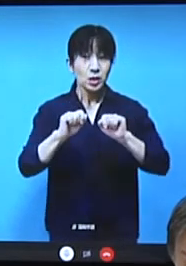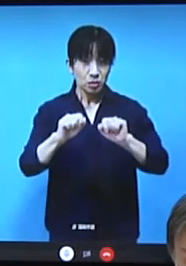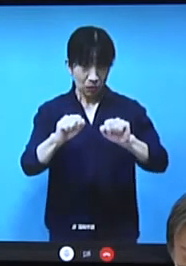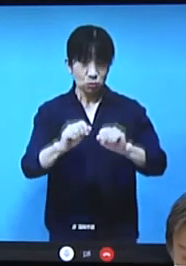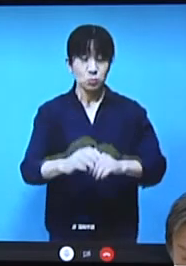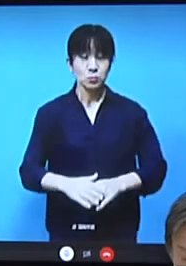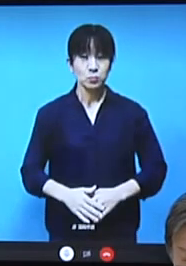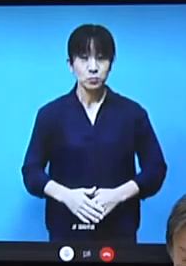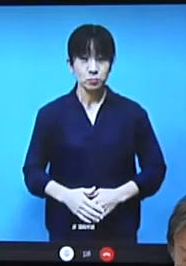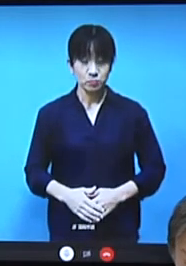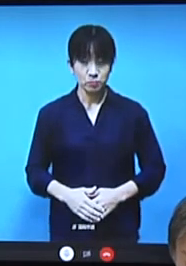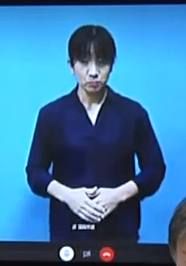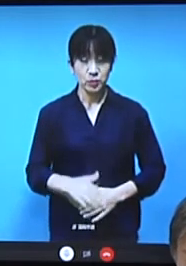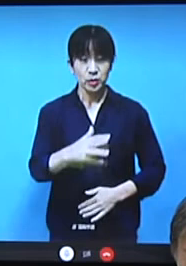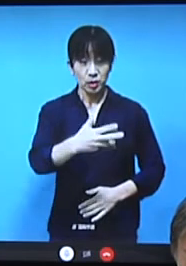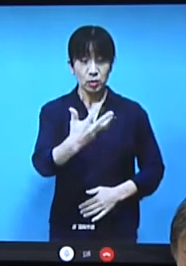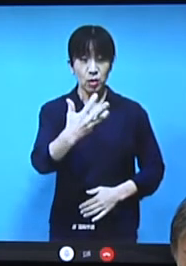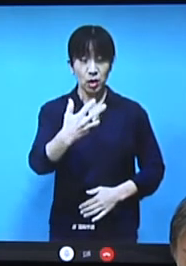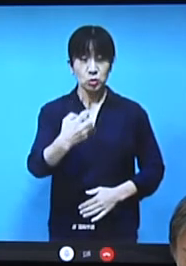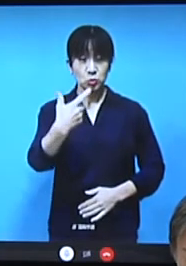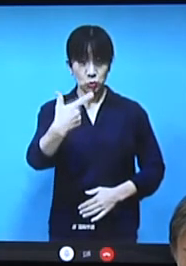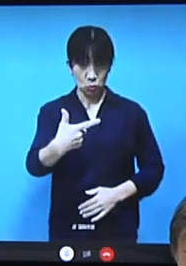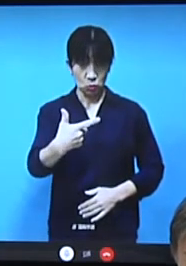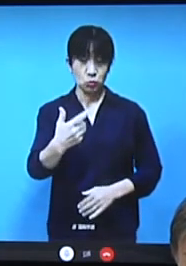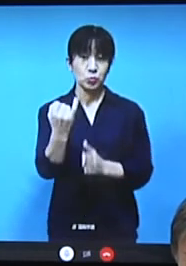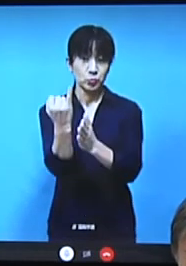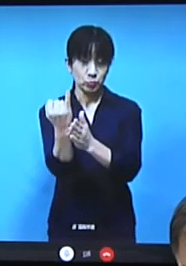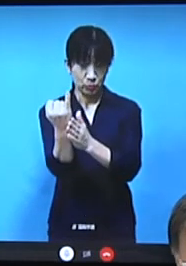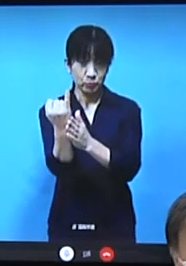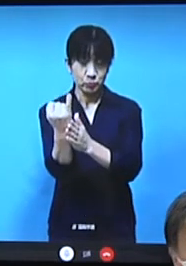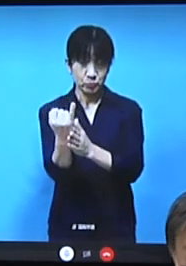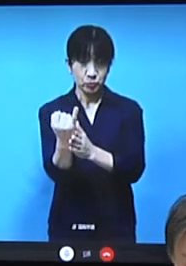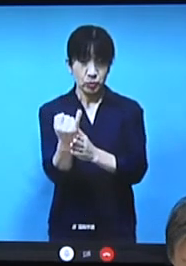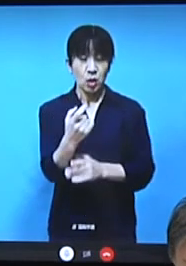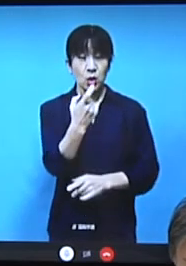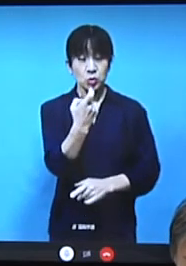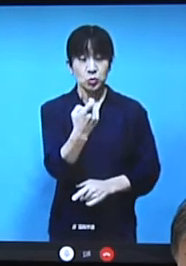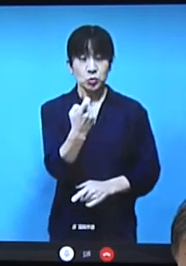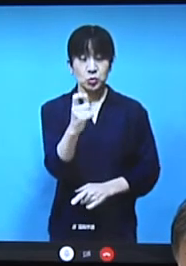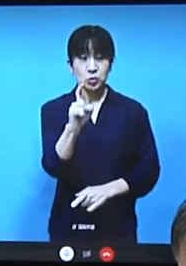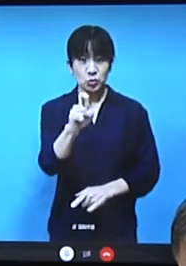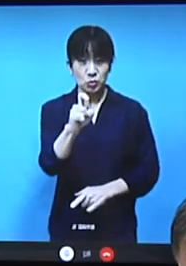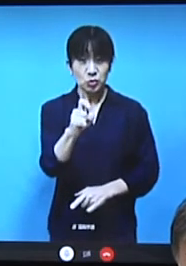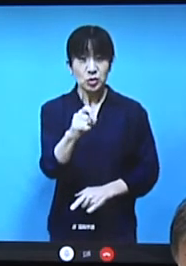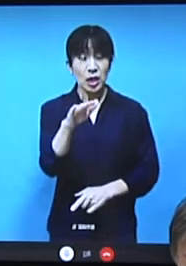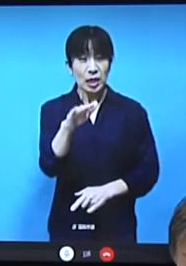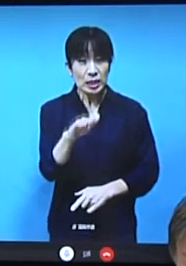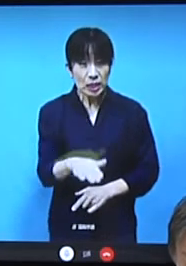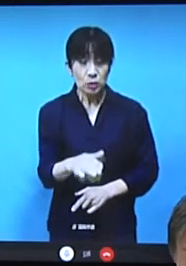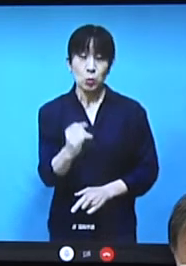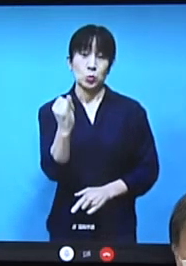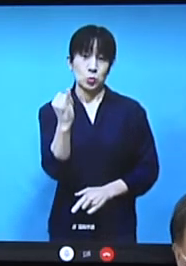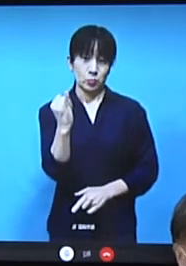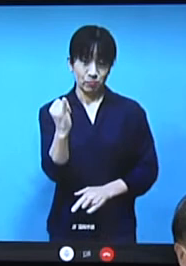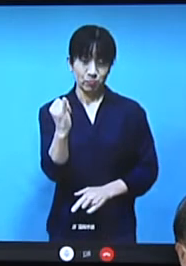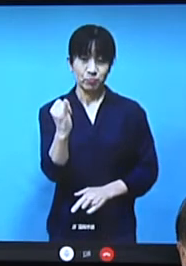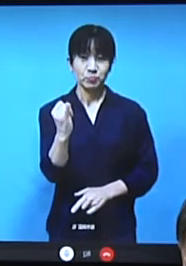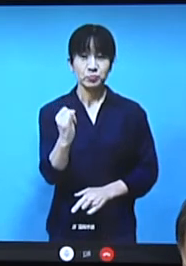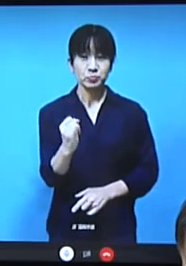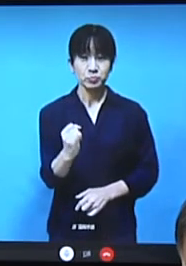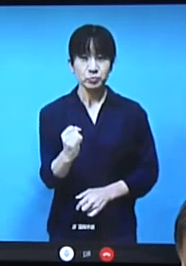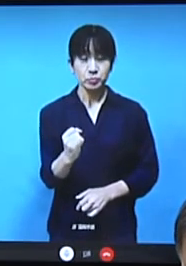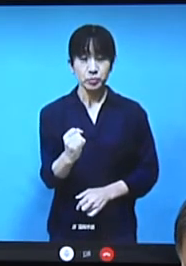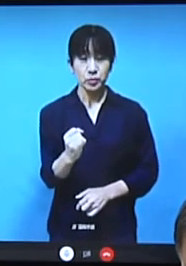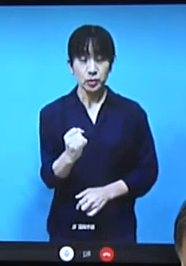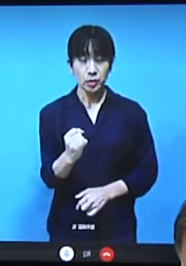最後、感染者786の方は10歳未満の女性です。未就